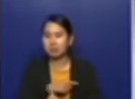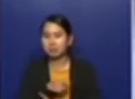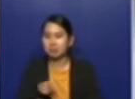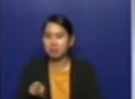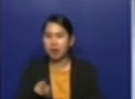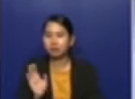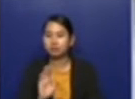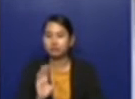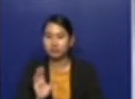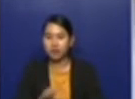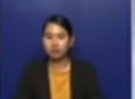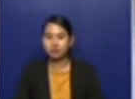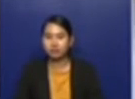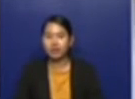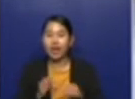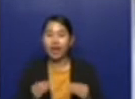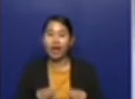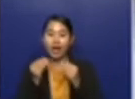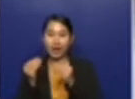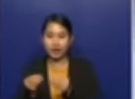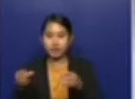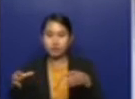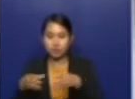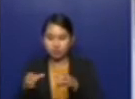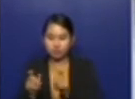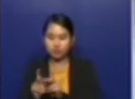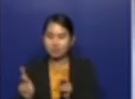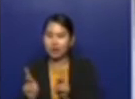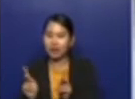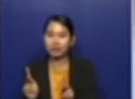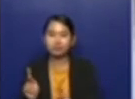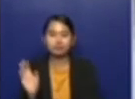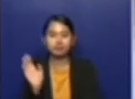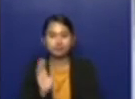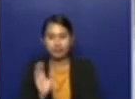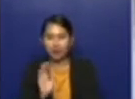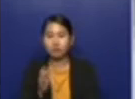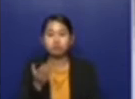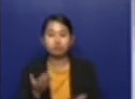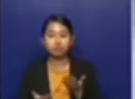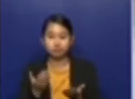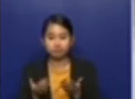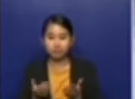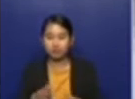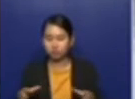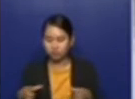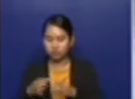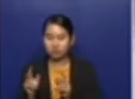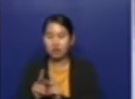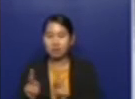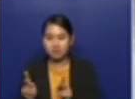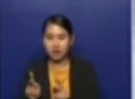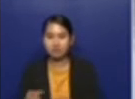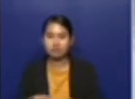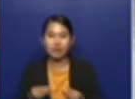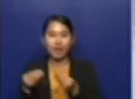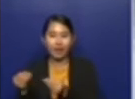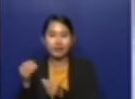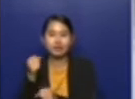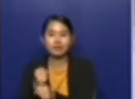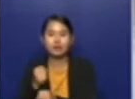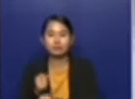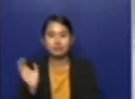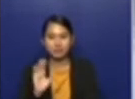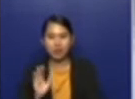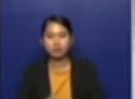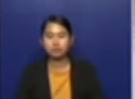นเรื่องนี้ไปยังกรรมาธิการสามัญหรือกรรมาธิการวิสามัญในสภาผู้แทนแต่อย่าง